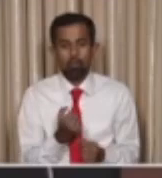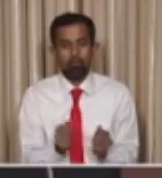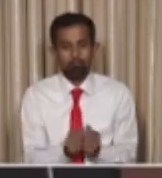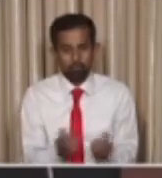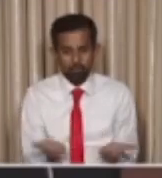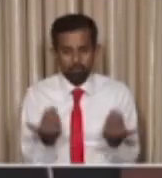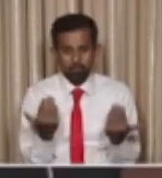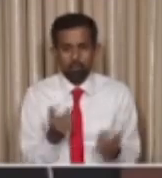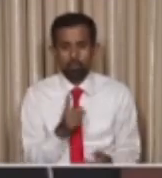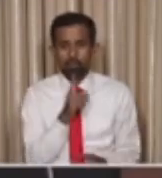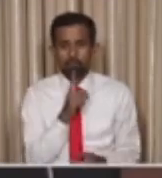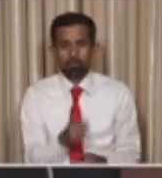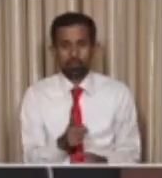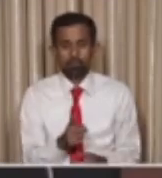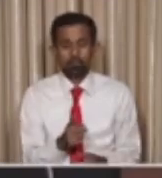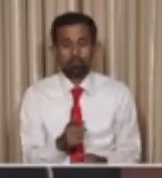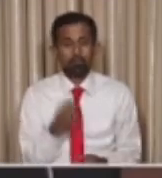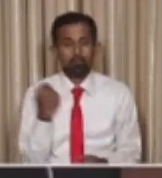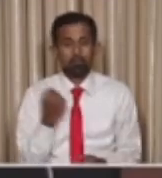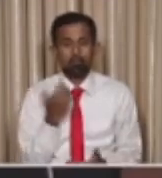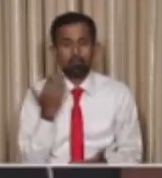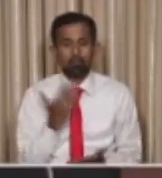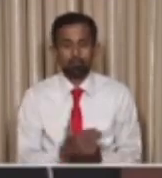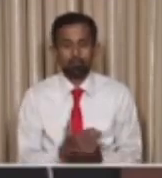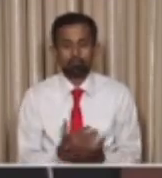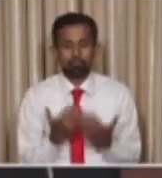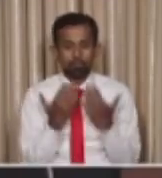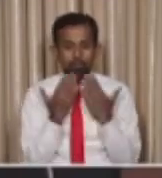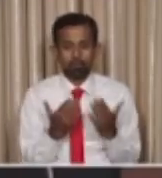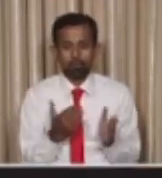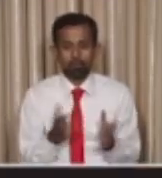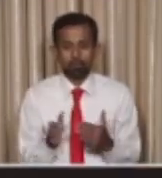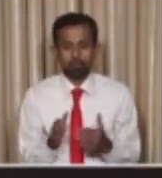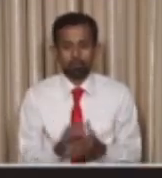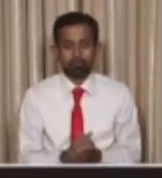කරන්න කියලා ඉල්ලීමක් කරමින් මගේ වචන සල්පය අවසන් කරනවා. බොහොම ස්තුතියි ගර්මන්තුමා. මේ ළඟට